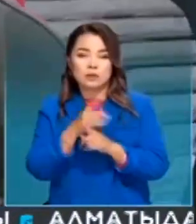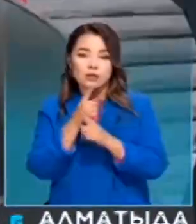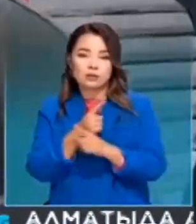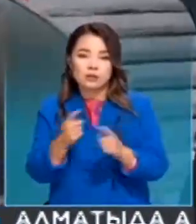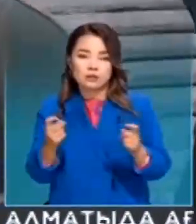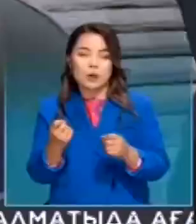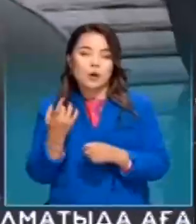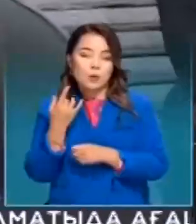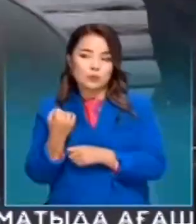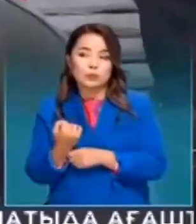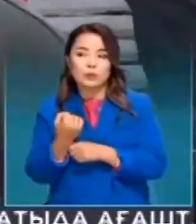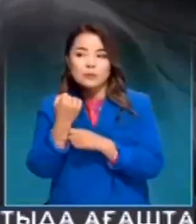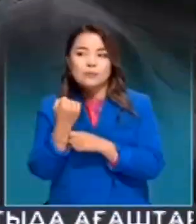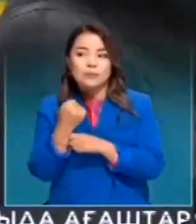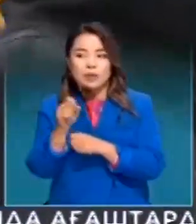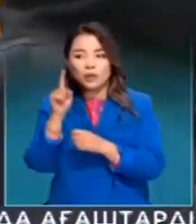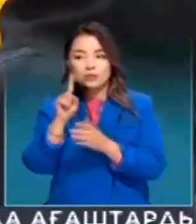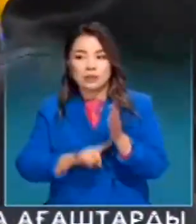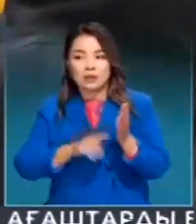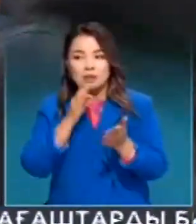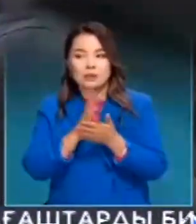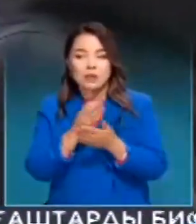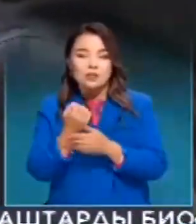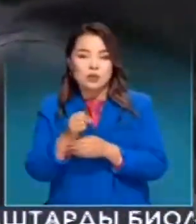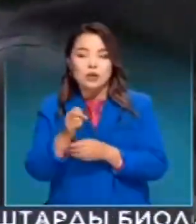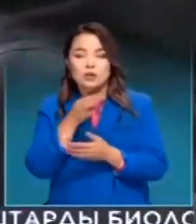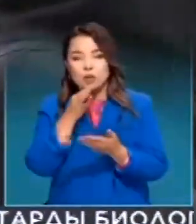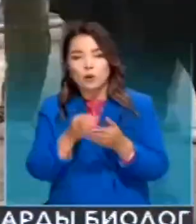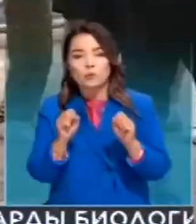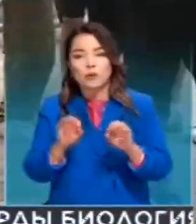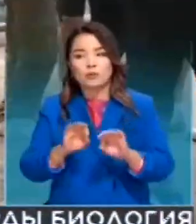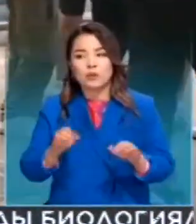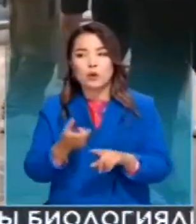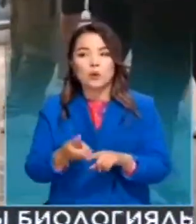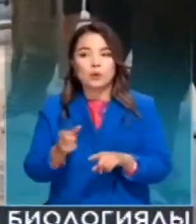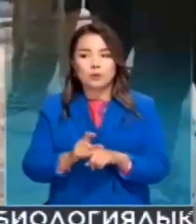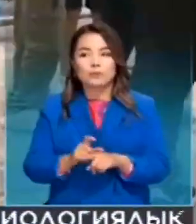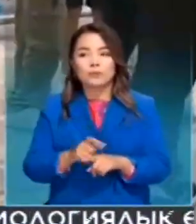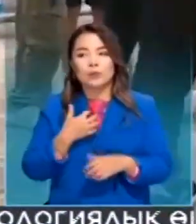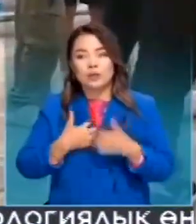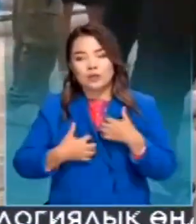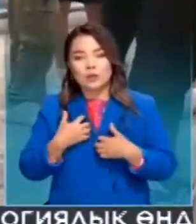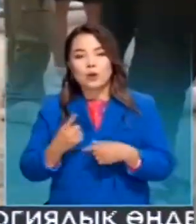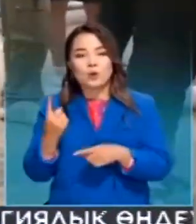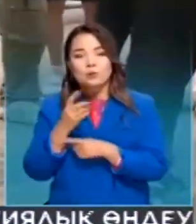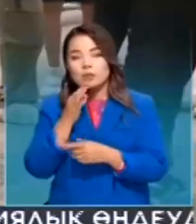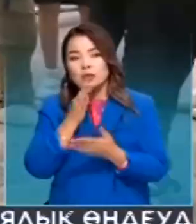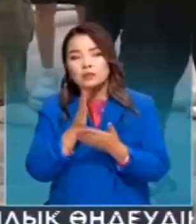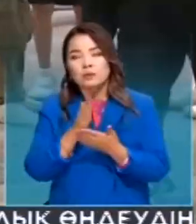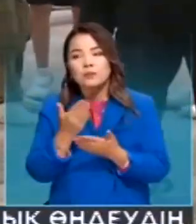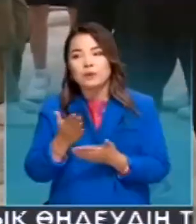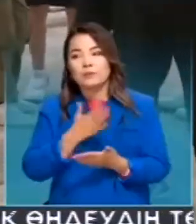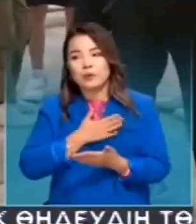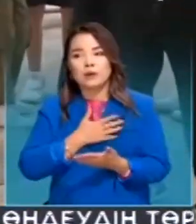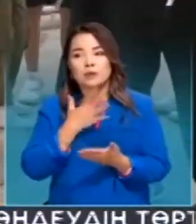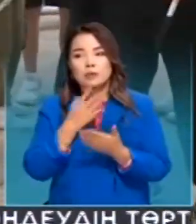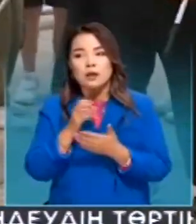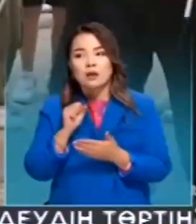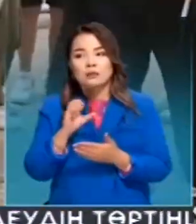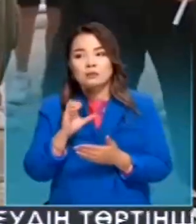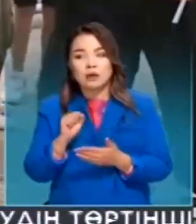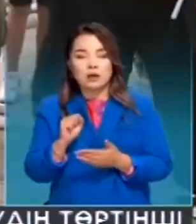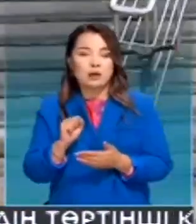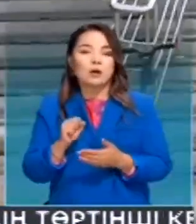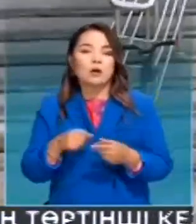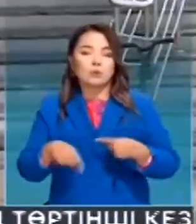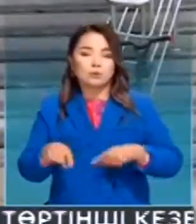Қолдау көрсету үшін жиналдық, жеңіске сенеміз, барлығы тек қана жеңіс үшін жиналдық деп отыр. Өте қатты Астана клубын жақсы көремін. Мен өскенде Астана клубының